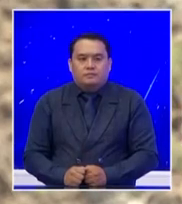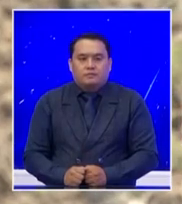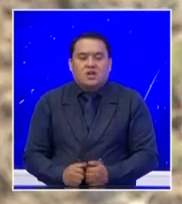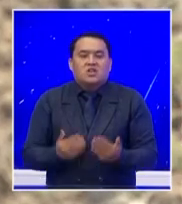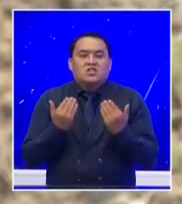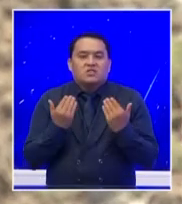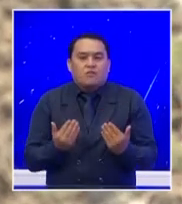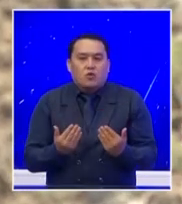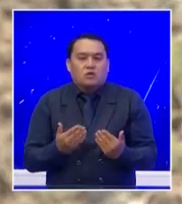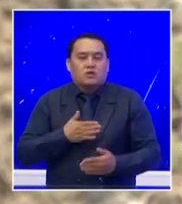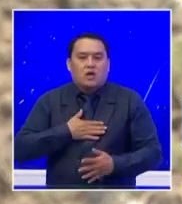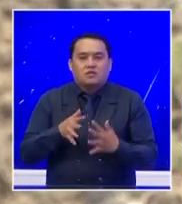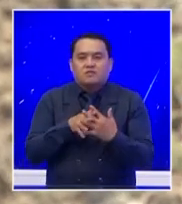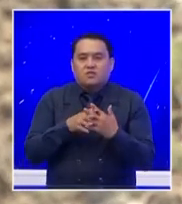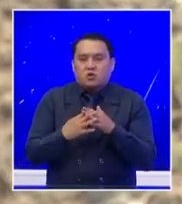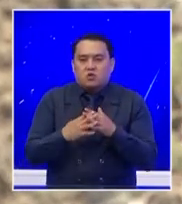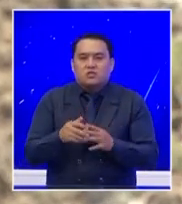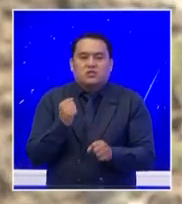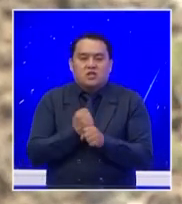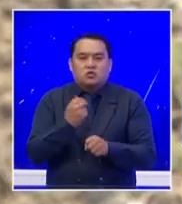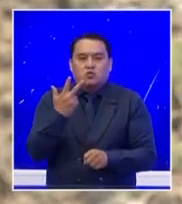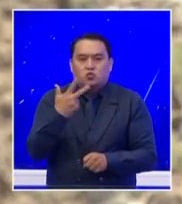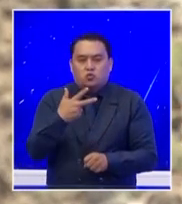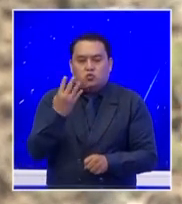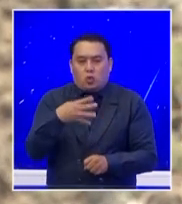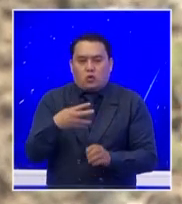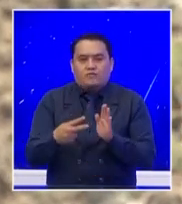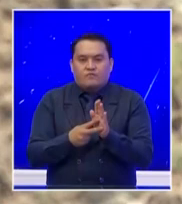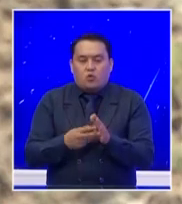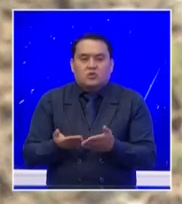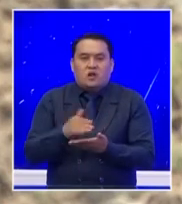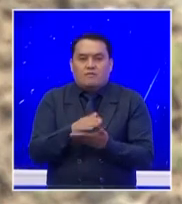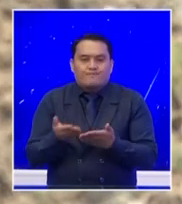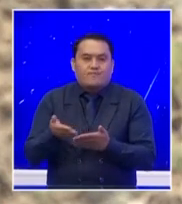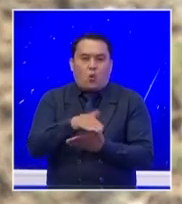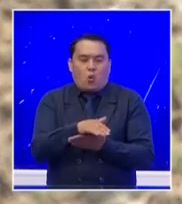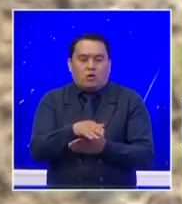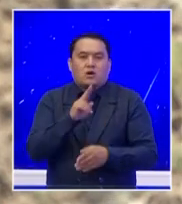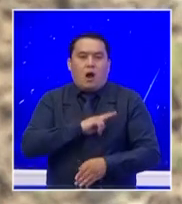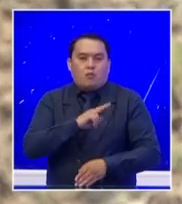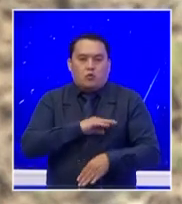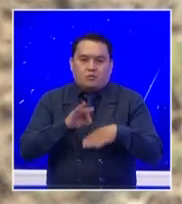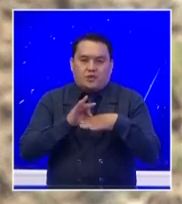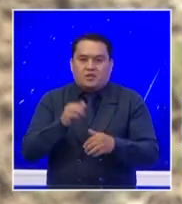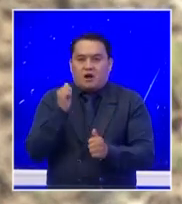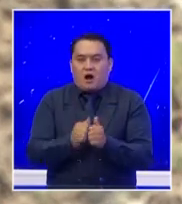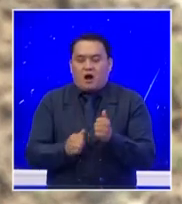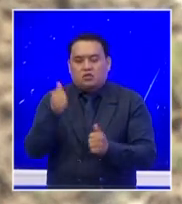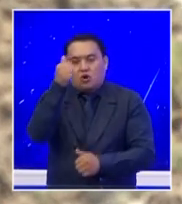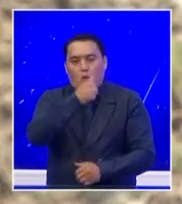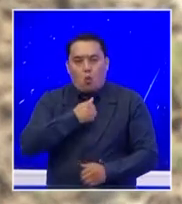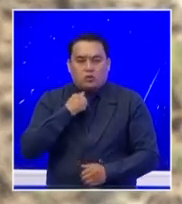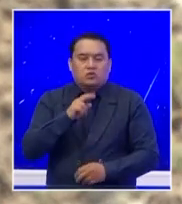На сегодняшний день в нашем сельском округе мы сделали 48 километров минерализированных полос. Эта работа ведется ежегодно. Нам